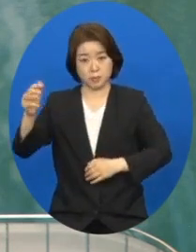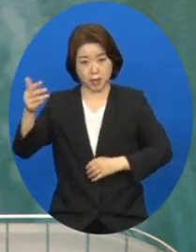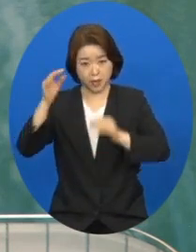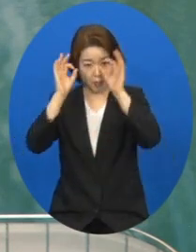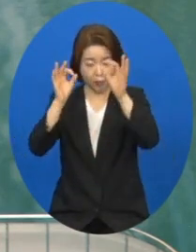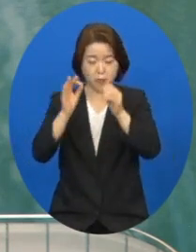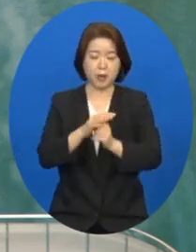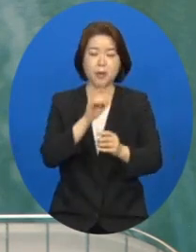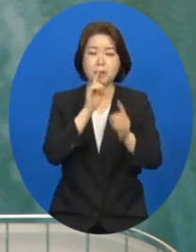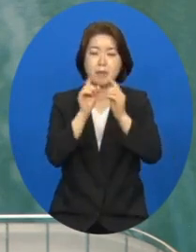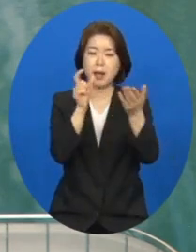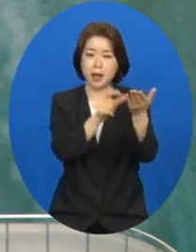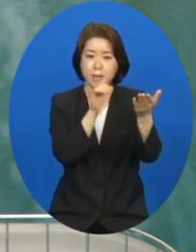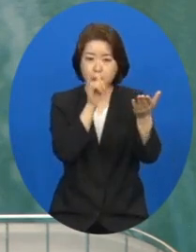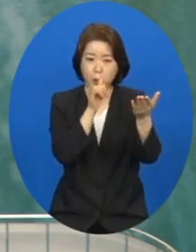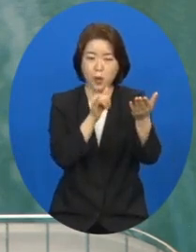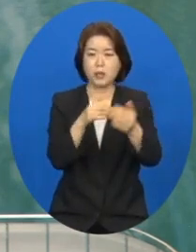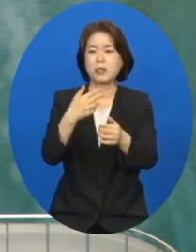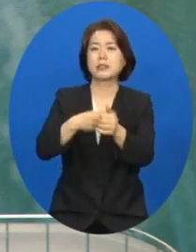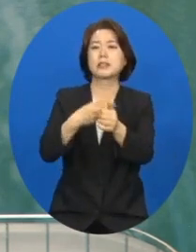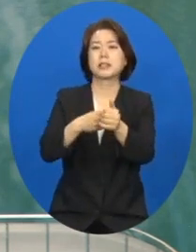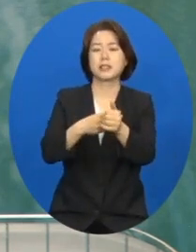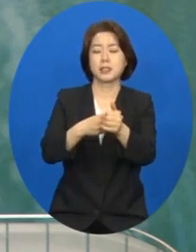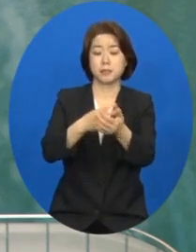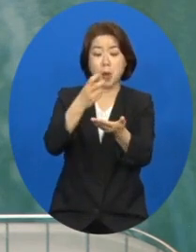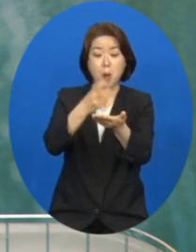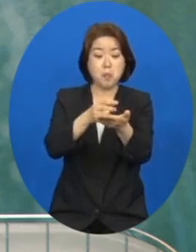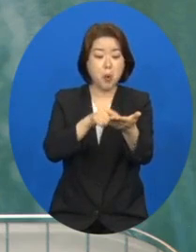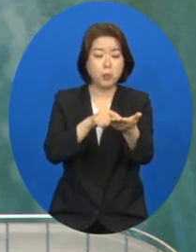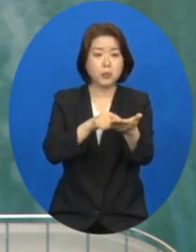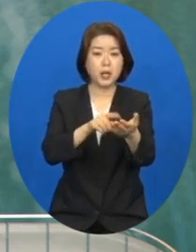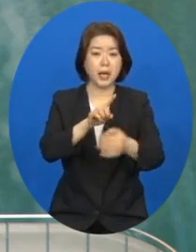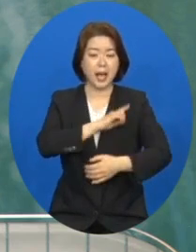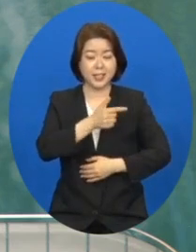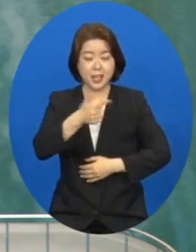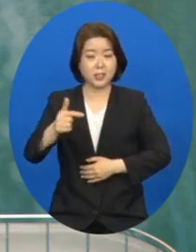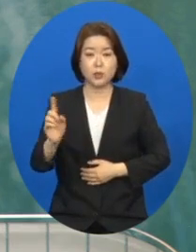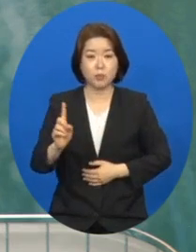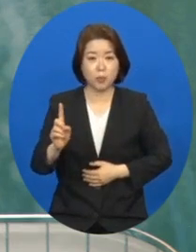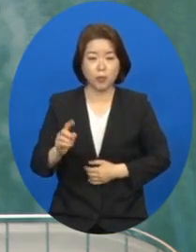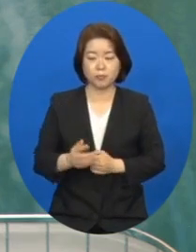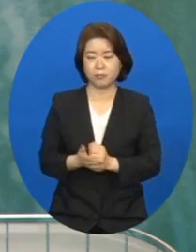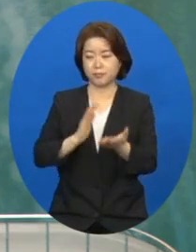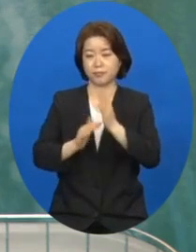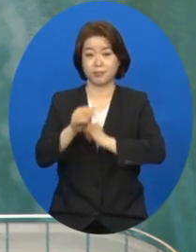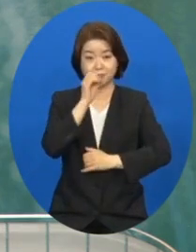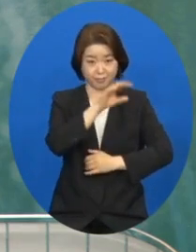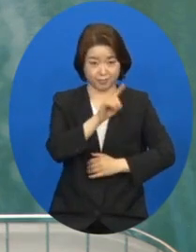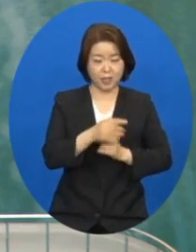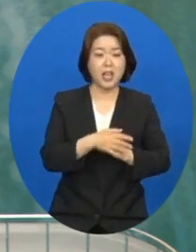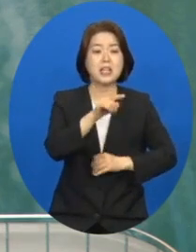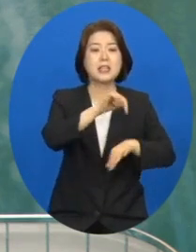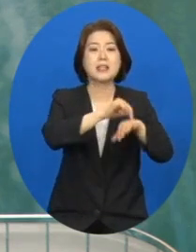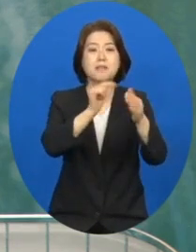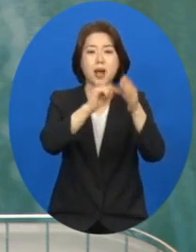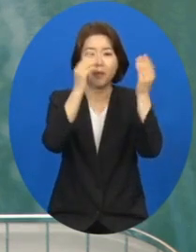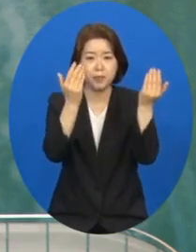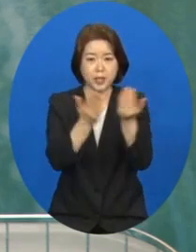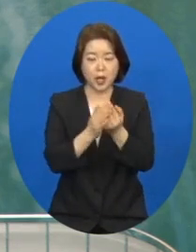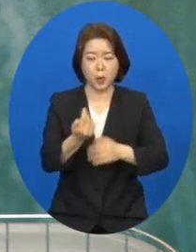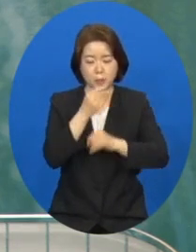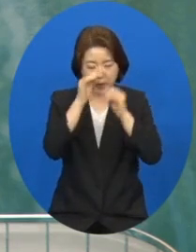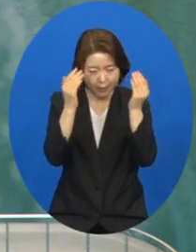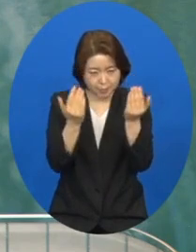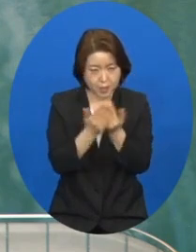말씀합니다. 선생님, 율법 중에서 어느 계명이 크니까? 예수께서 이르시되 내 마음을 다하고 목숨을